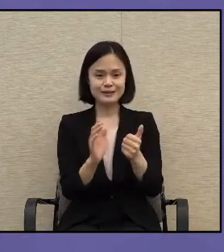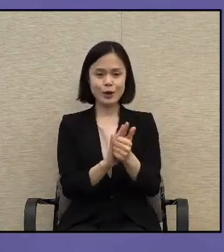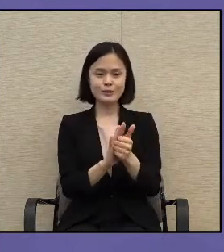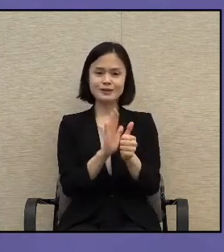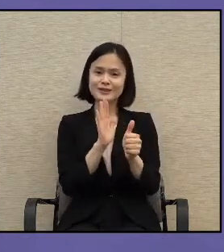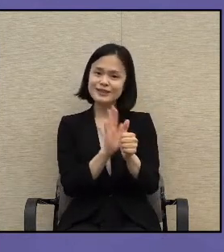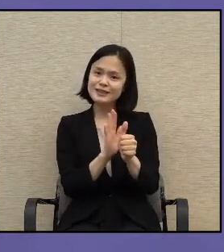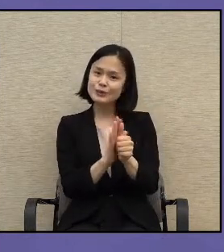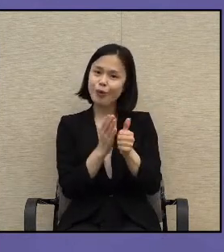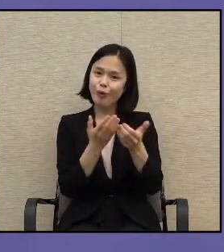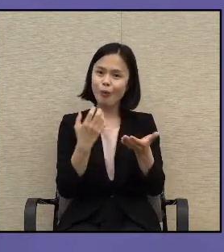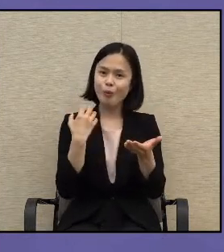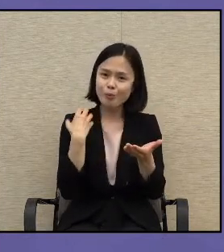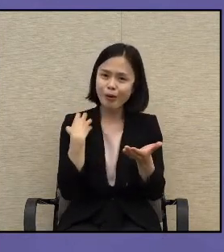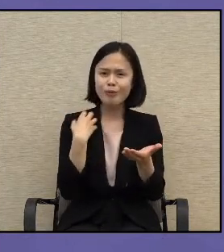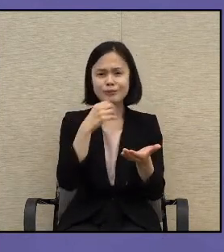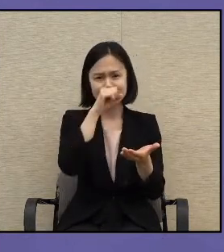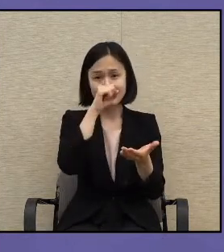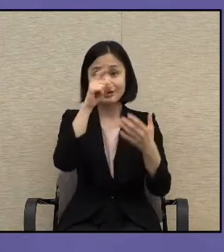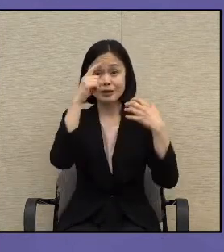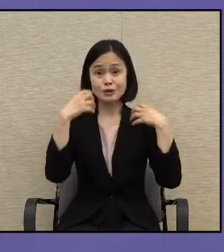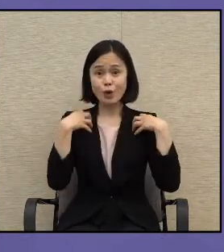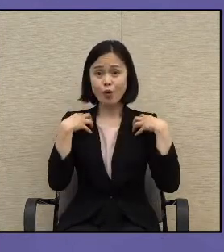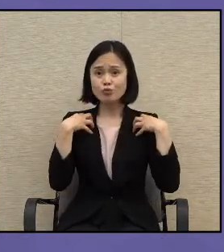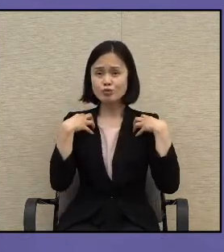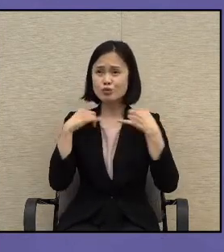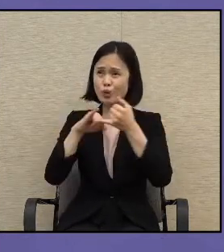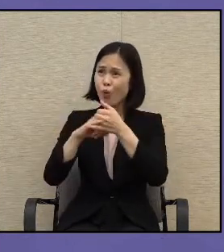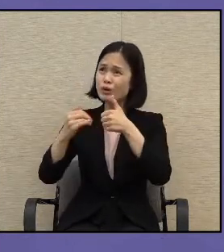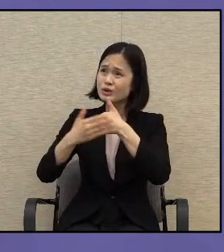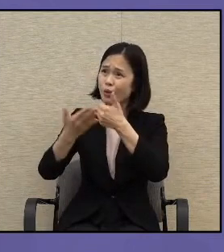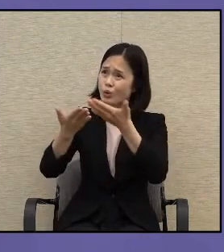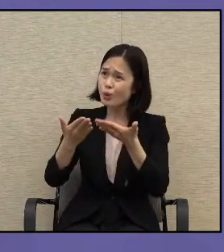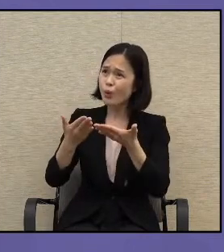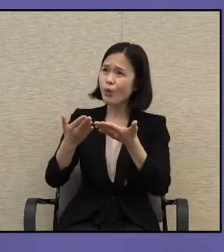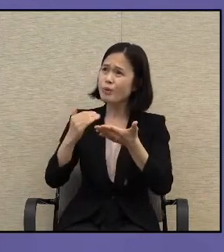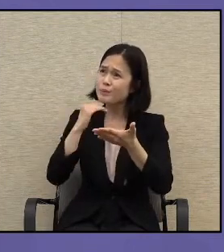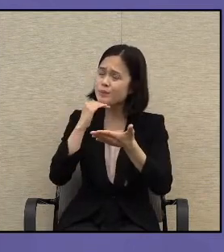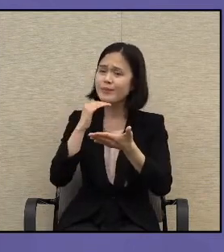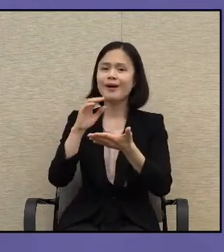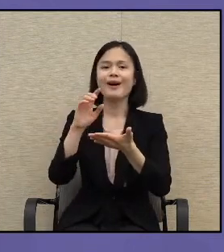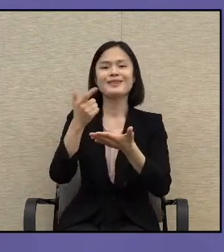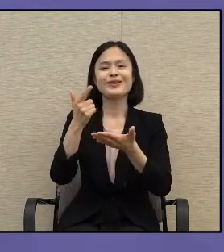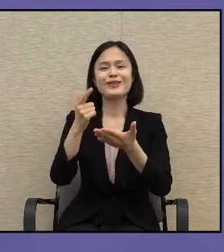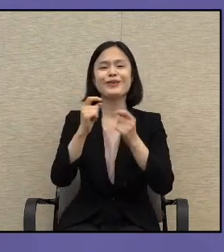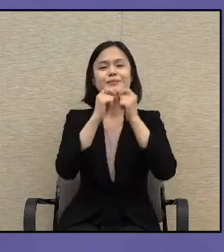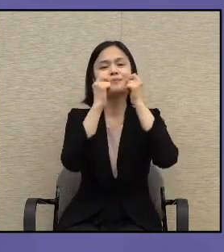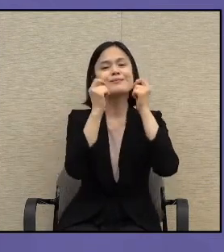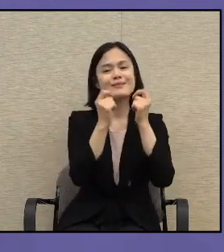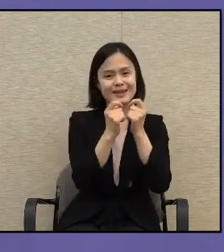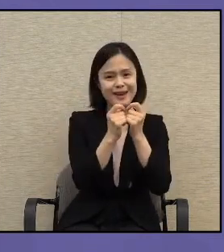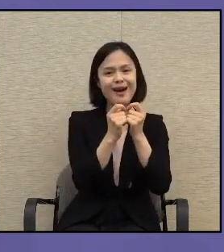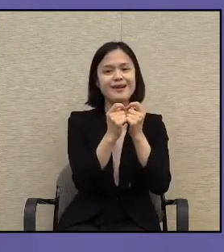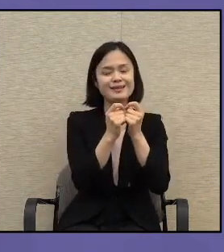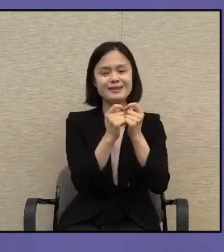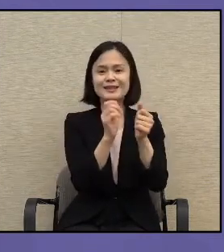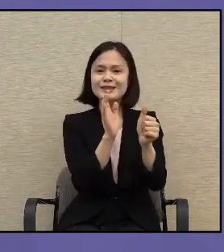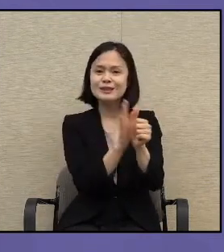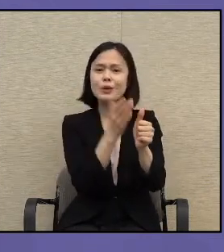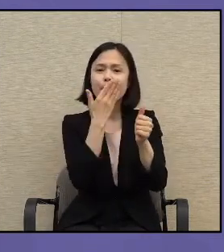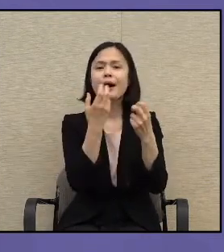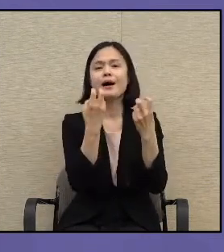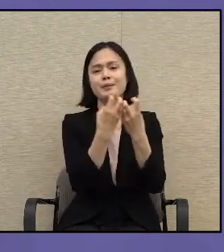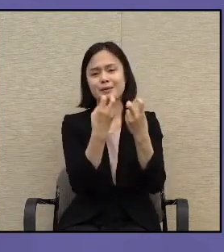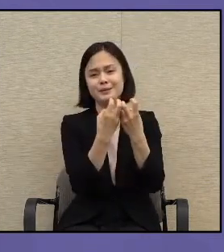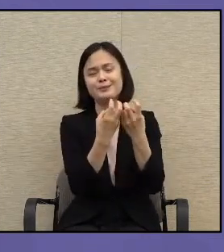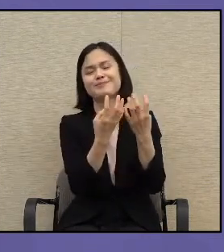우리가 꼭 공공이 아니래도 풀뿌리, 민간에서부터 시작할 영역들도 굉장히 많다라고 생각이